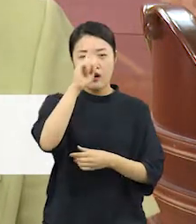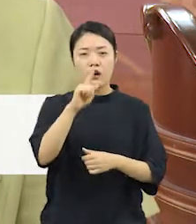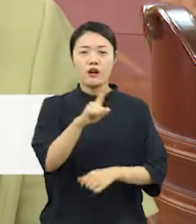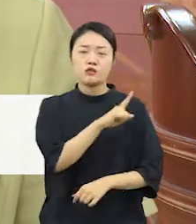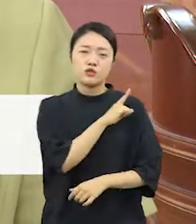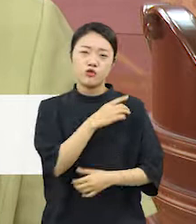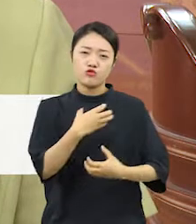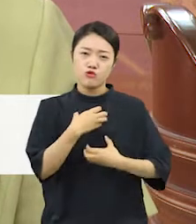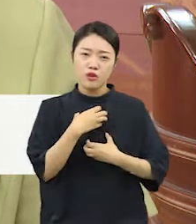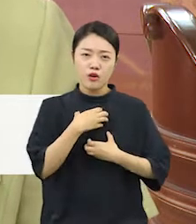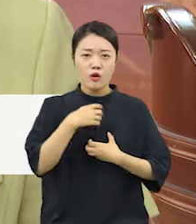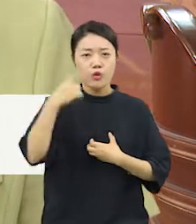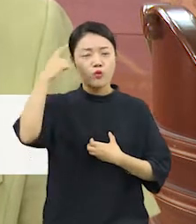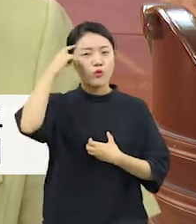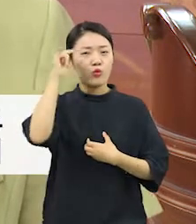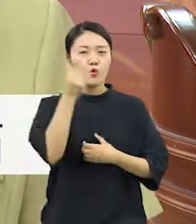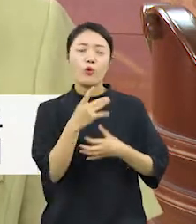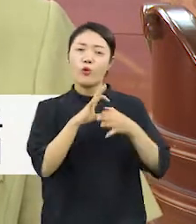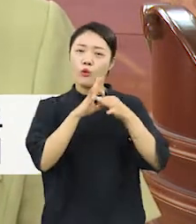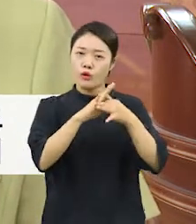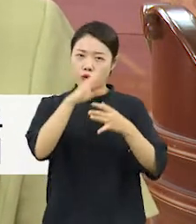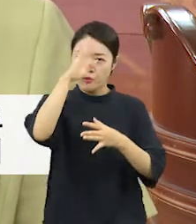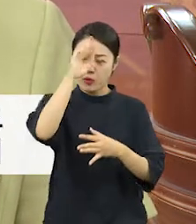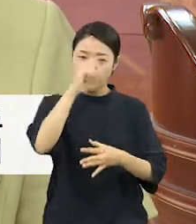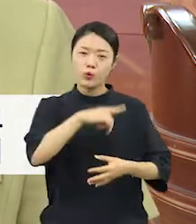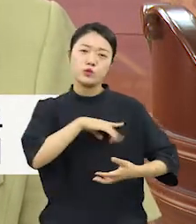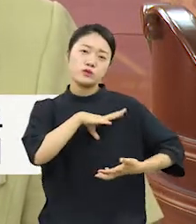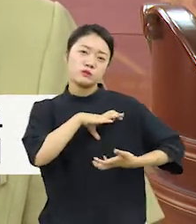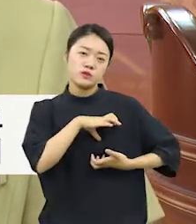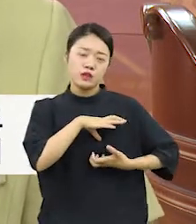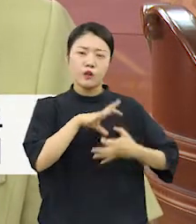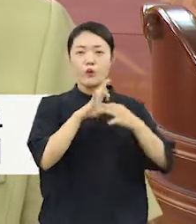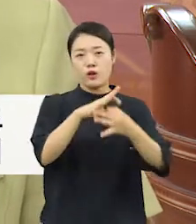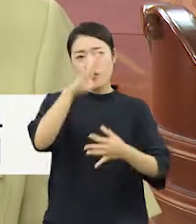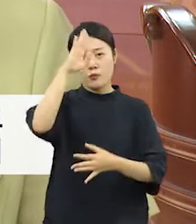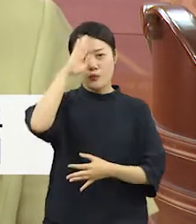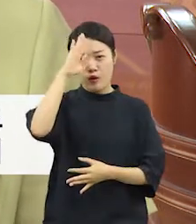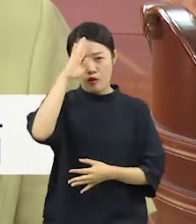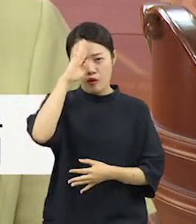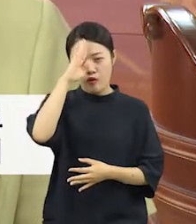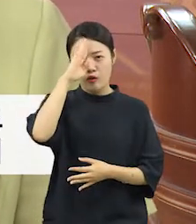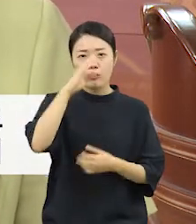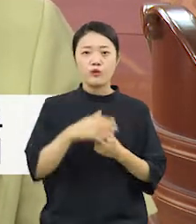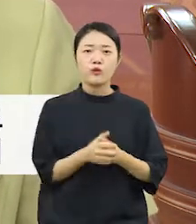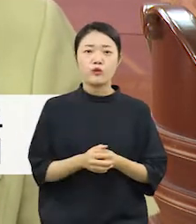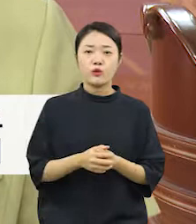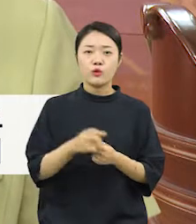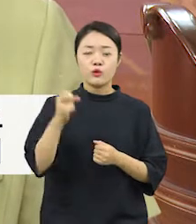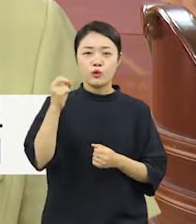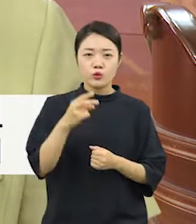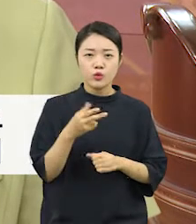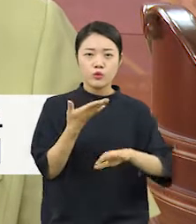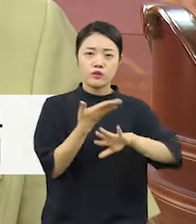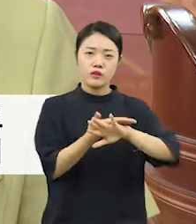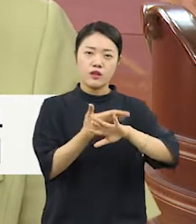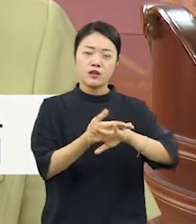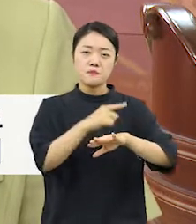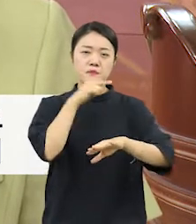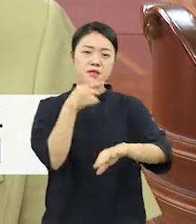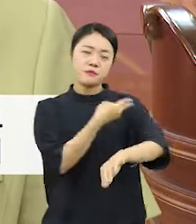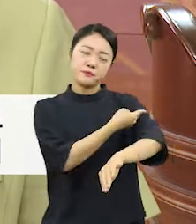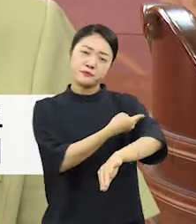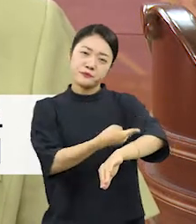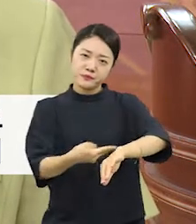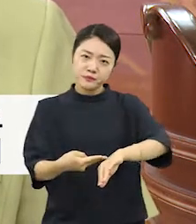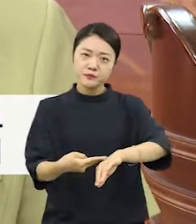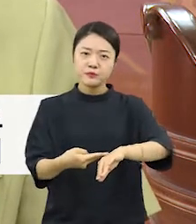위험하게 생각하는 뇌졸중이나 뇌경색, 심근경색, 협심증, 신부전 이런 심장이라든가 뇌에 문제가 생기는